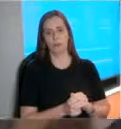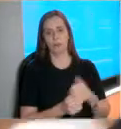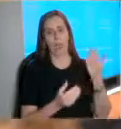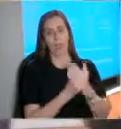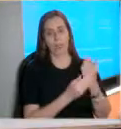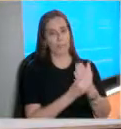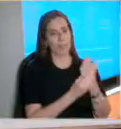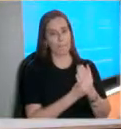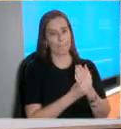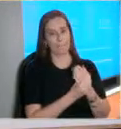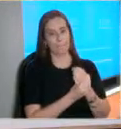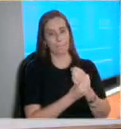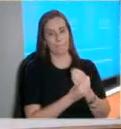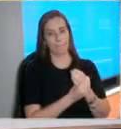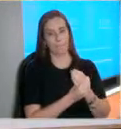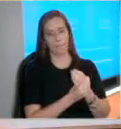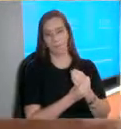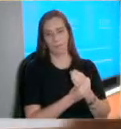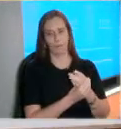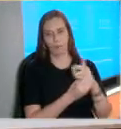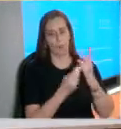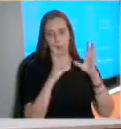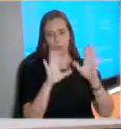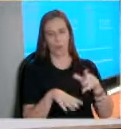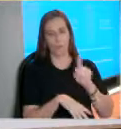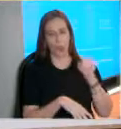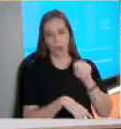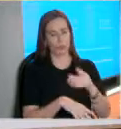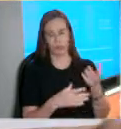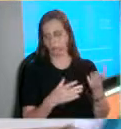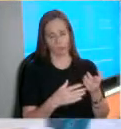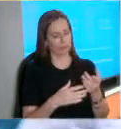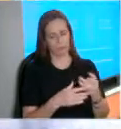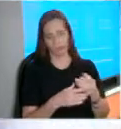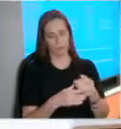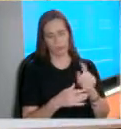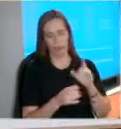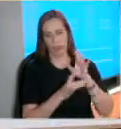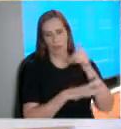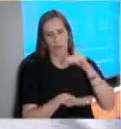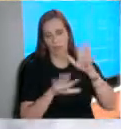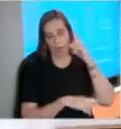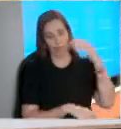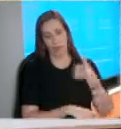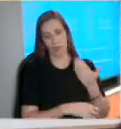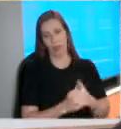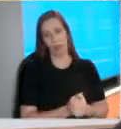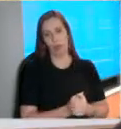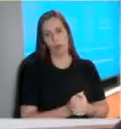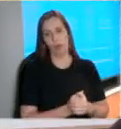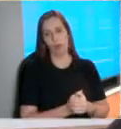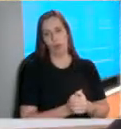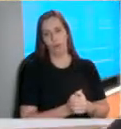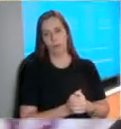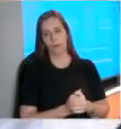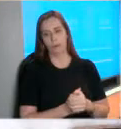שהתיקים האלה הם לא תיקים משמעותיים, ולא על זה יקום ויפול ראש ממשלה בישראל, בעיניי. וזה